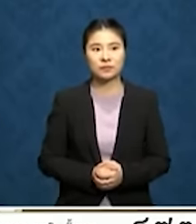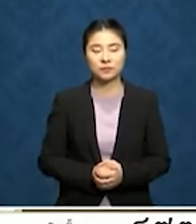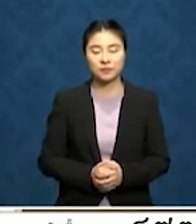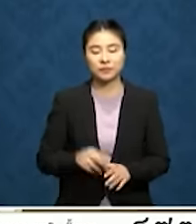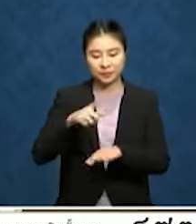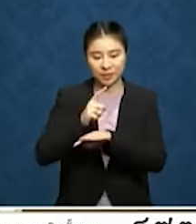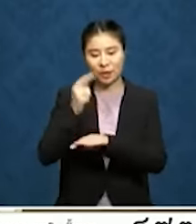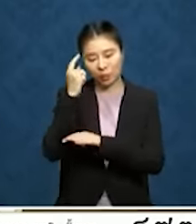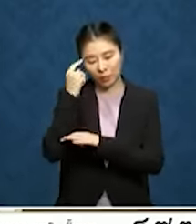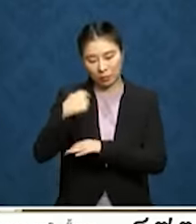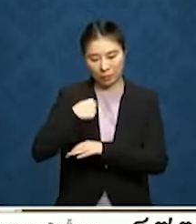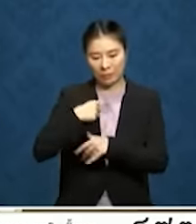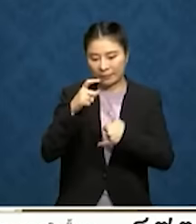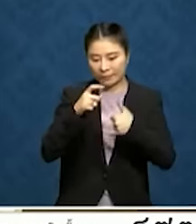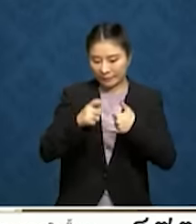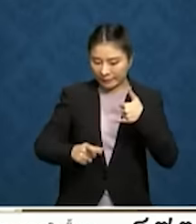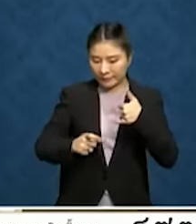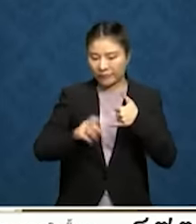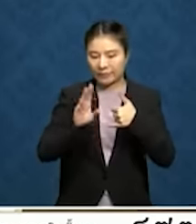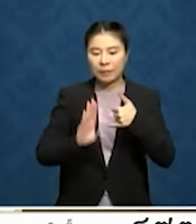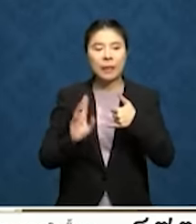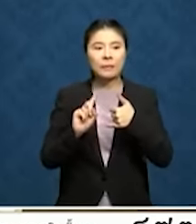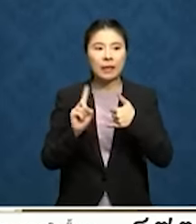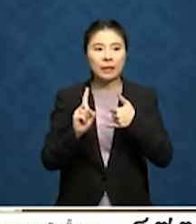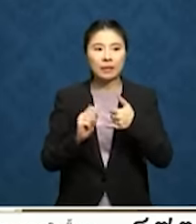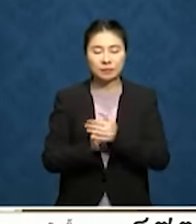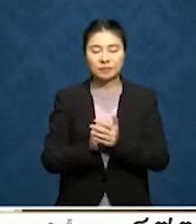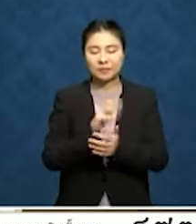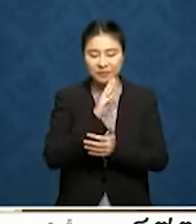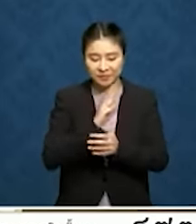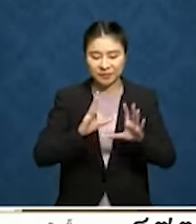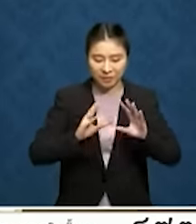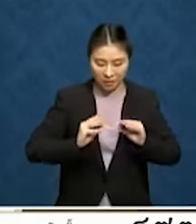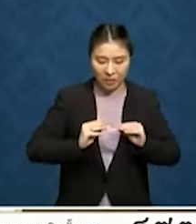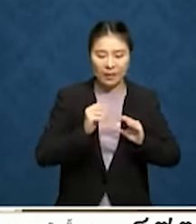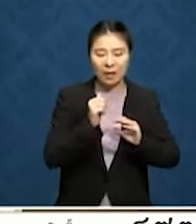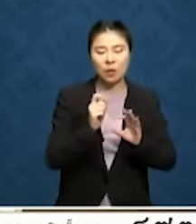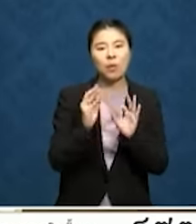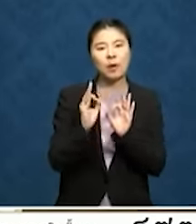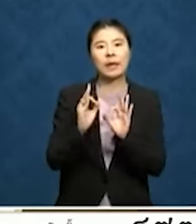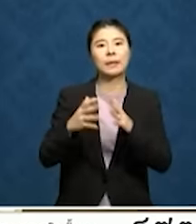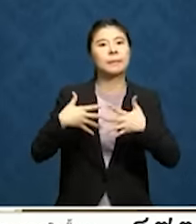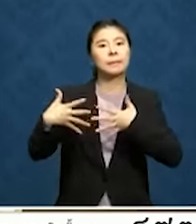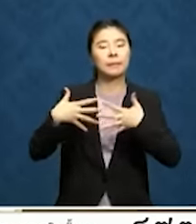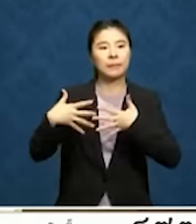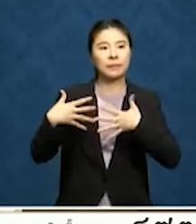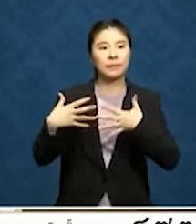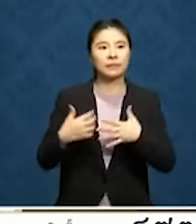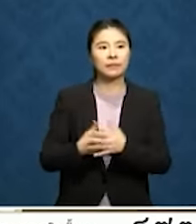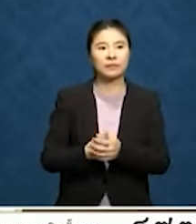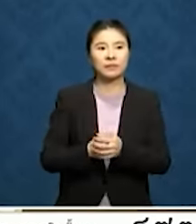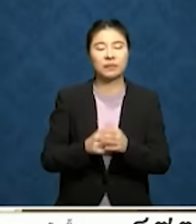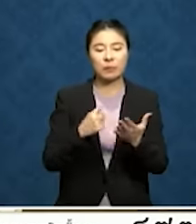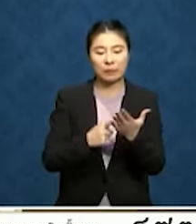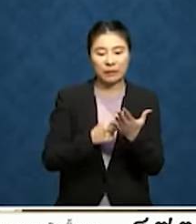านรู้ถ้ายอมได้ผมยอมทั้งนั้นในกรณีที่กำลังปรึกษาเรื่องใดๆท่านประธ